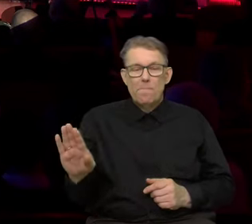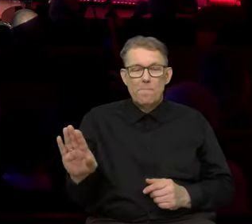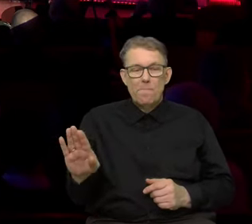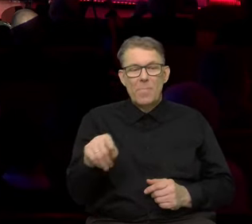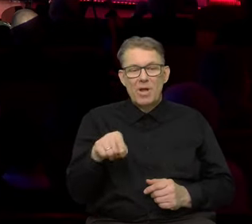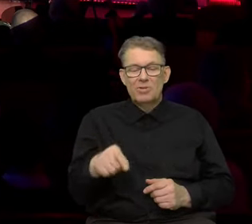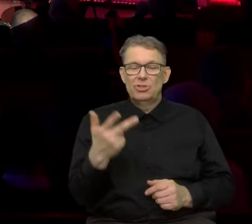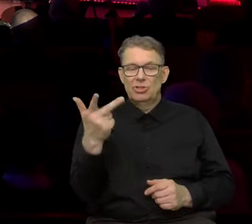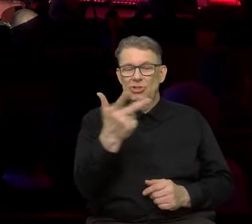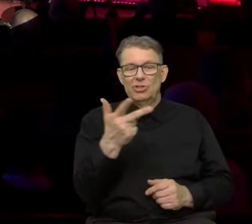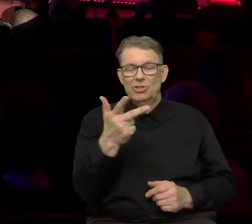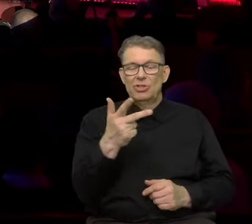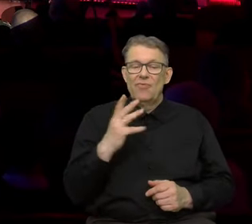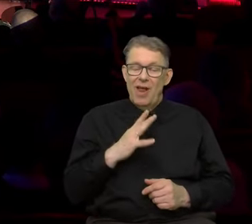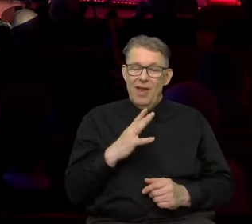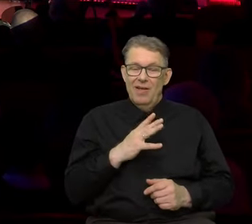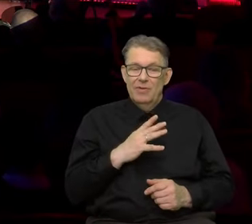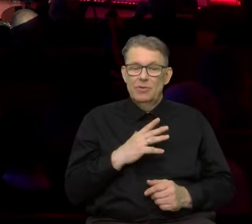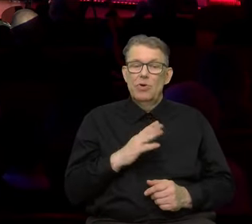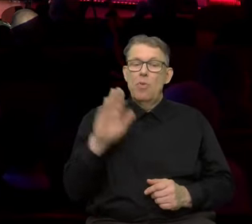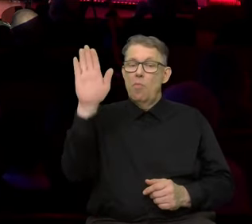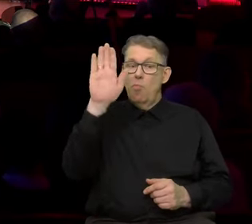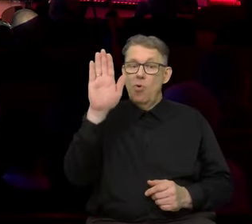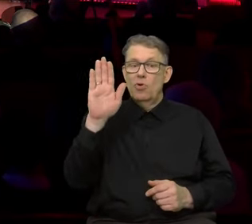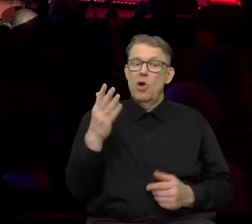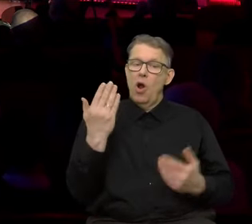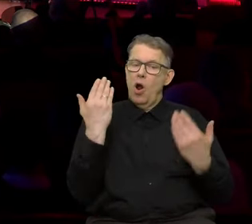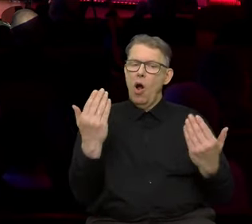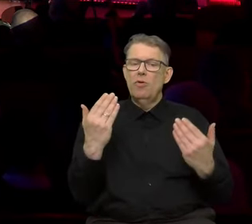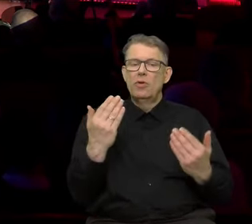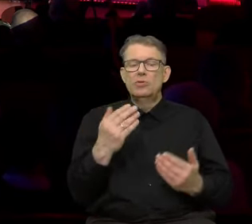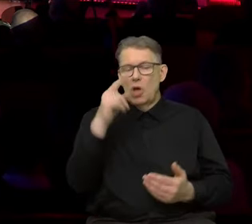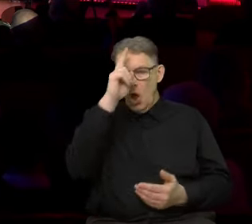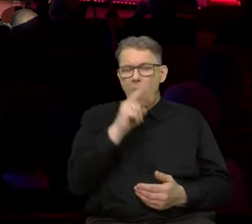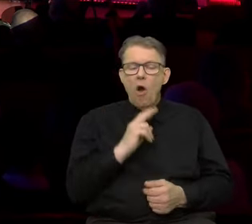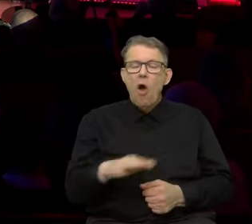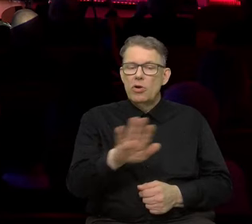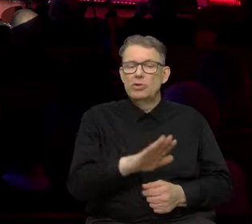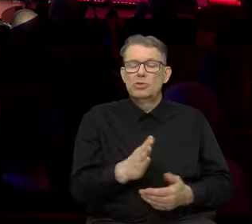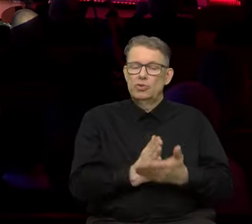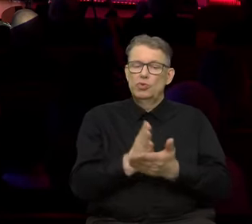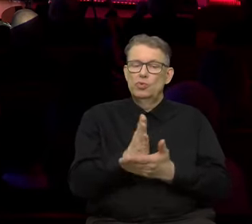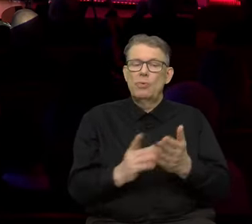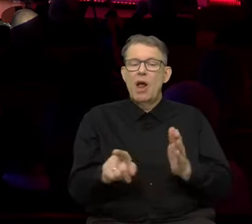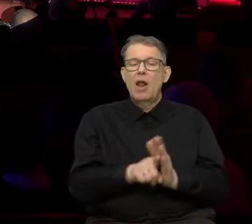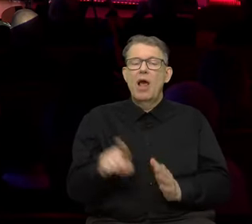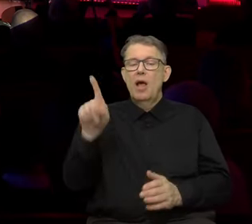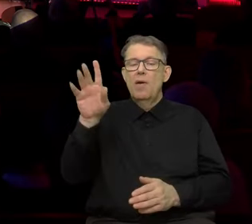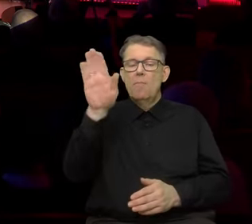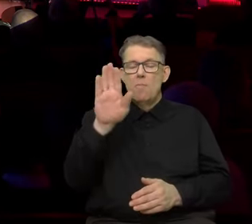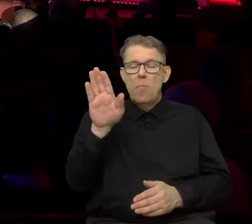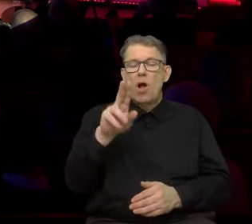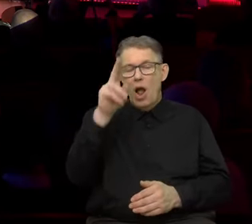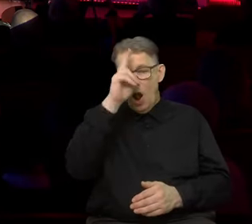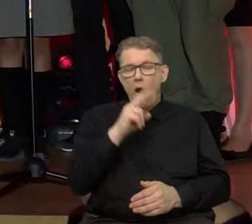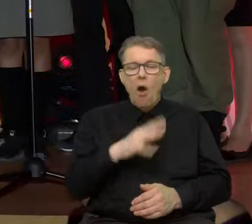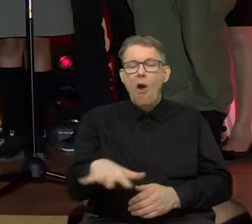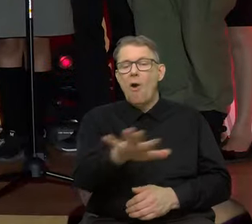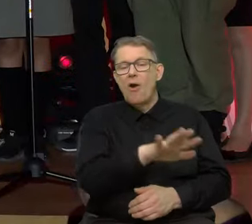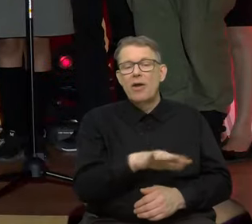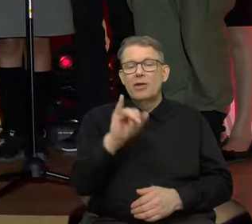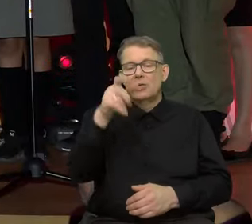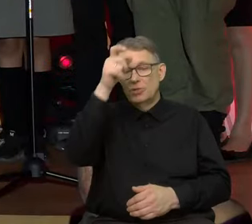trzy wartości, Bóg, honor, ojczyzna, służba Bogu, ojczyźnie i człowiekowi, żeby